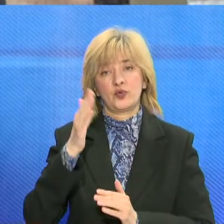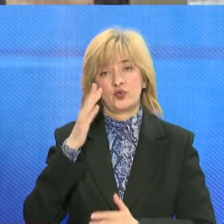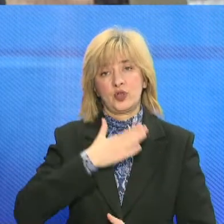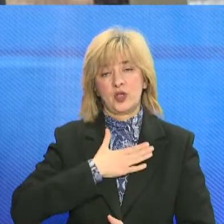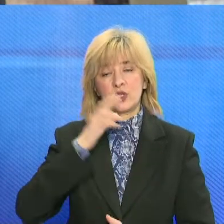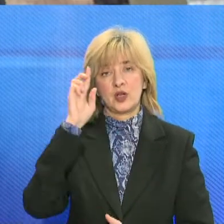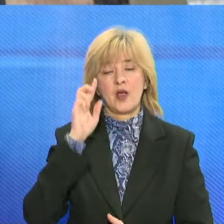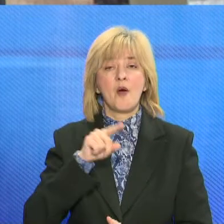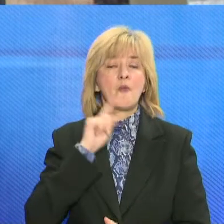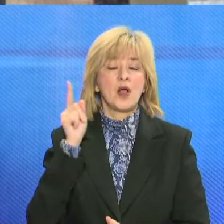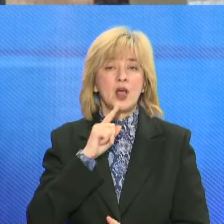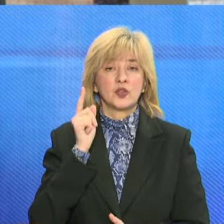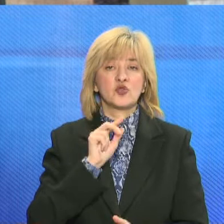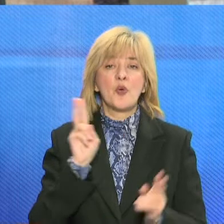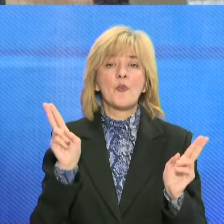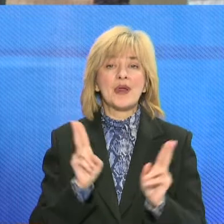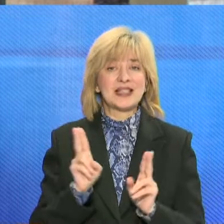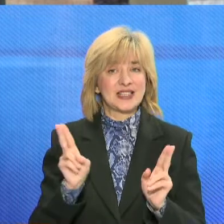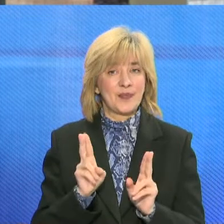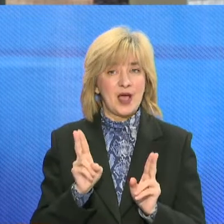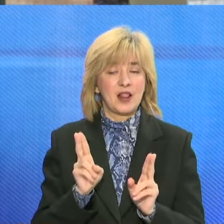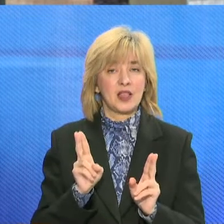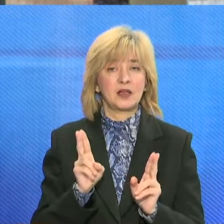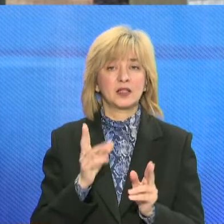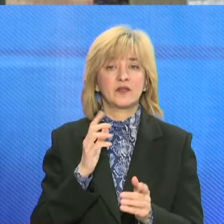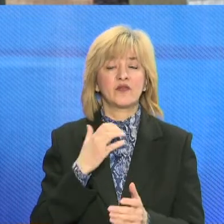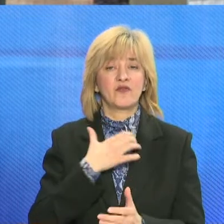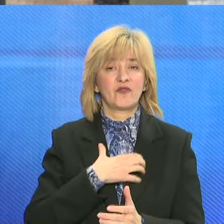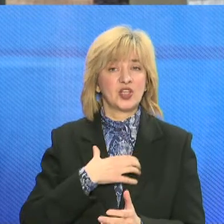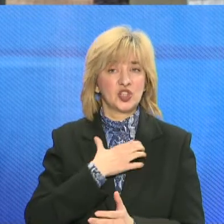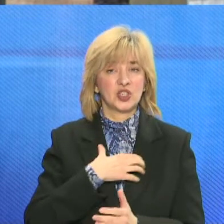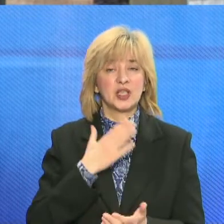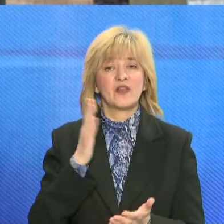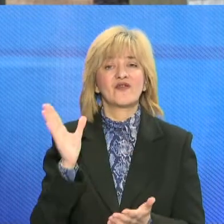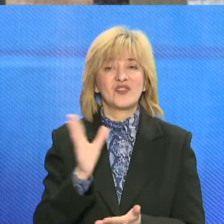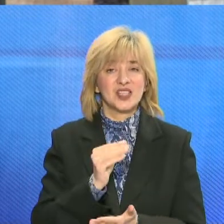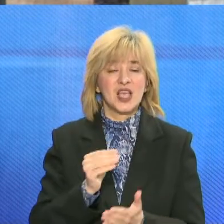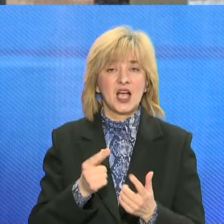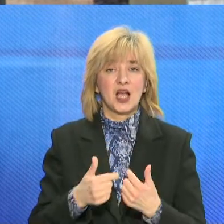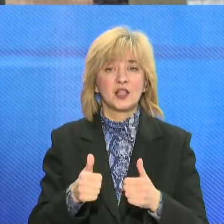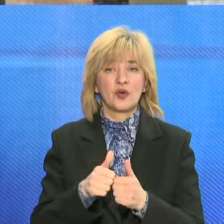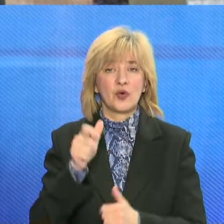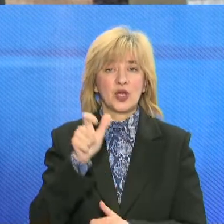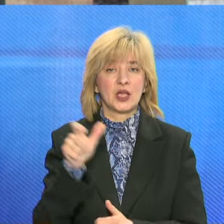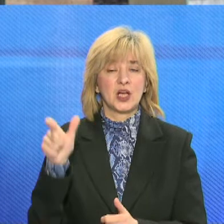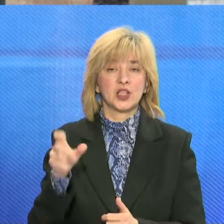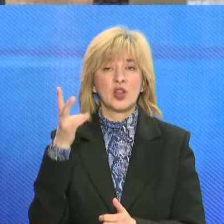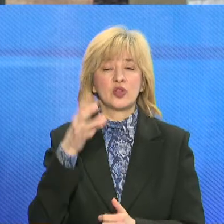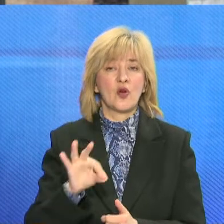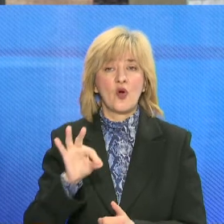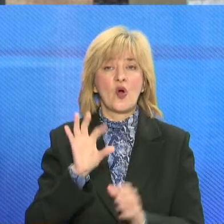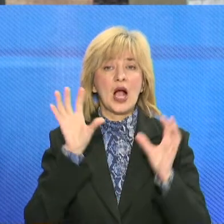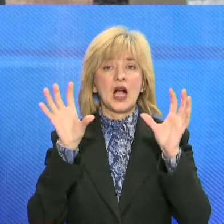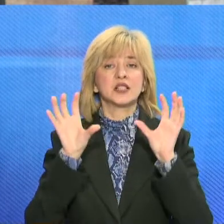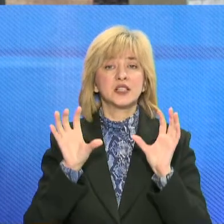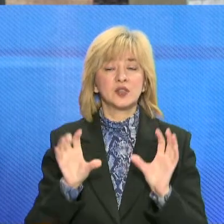она принципиальна, хотя здесь важны все категории граждан, однако, посмотрите, вот в Конституции мы говорим, что это Конституция будущего,